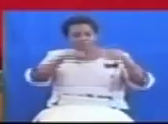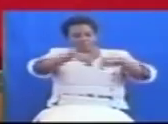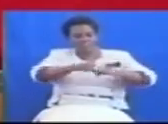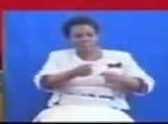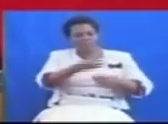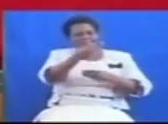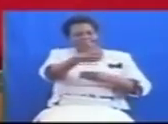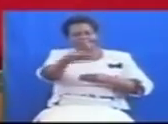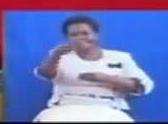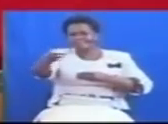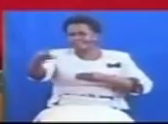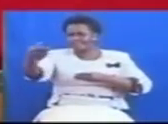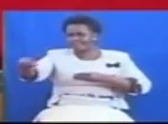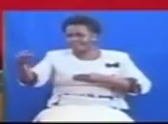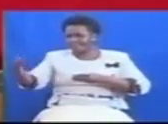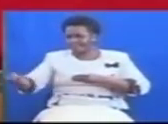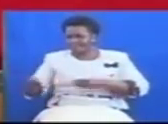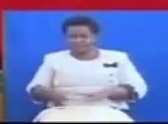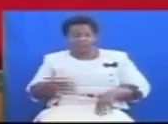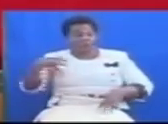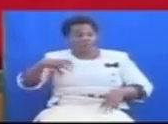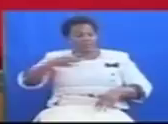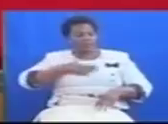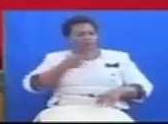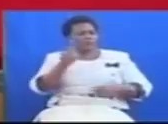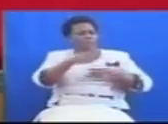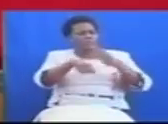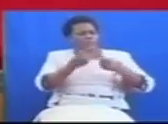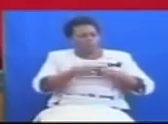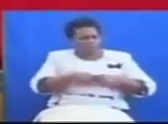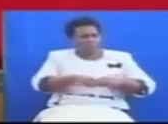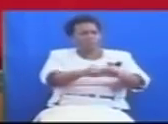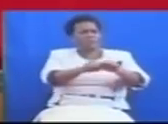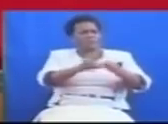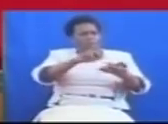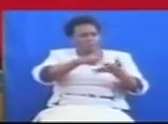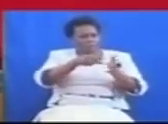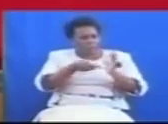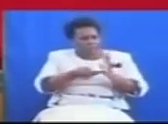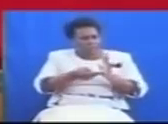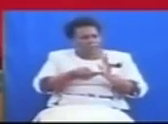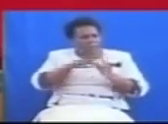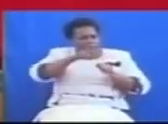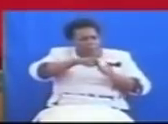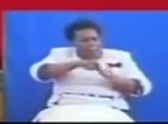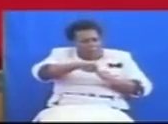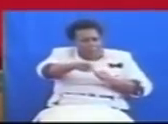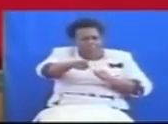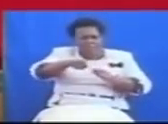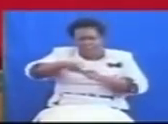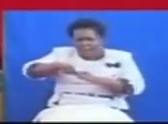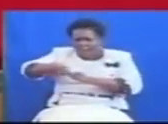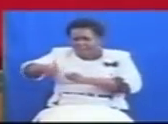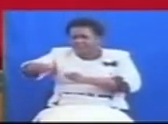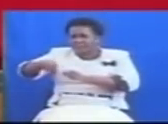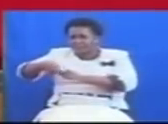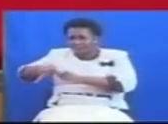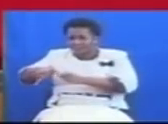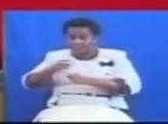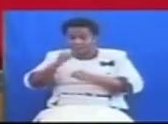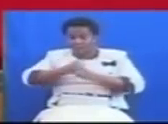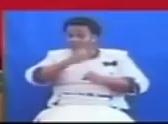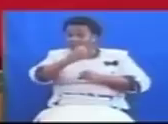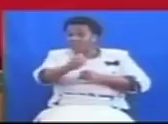Vile vile wizara inaendelea na utekelezaji wa mkakati wa kupima kila kipande cha ardhi nchini, ambapo awamu ya